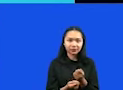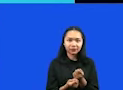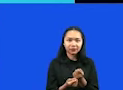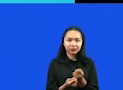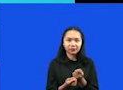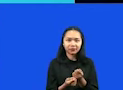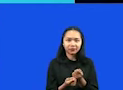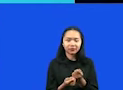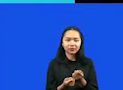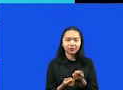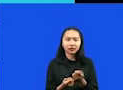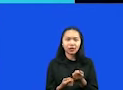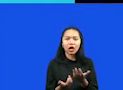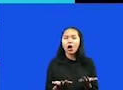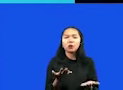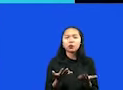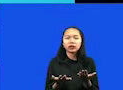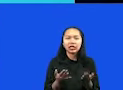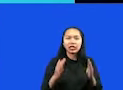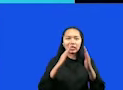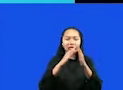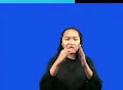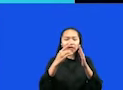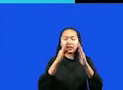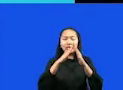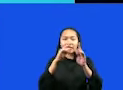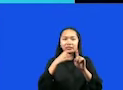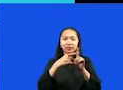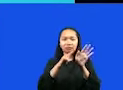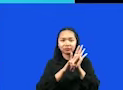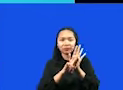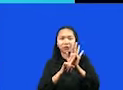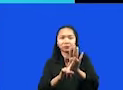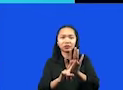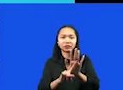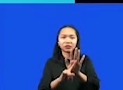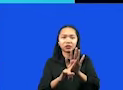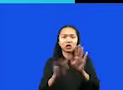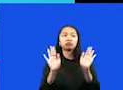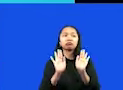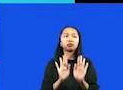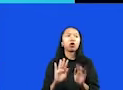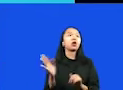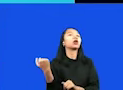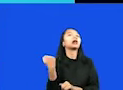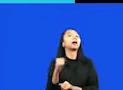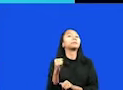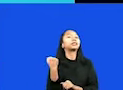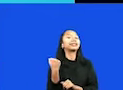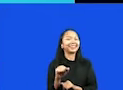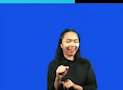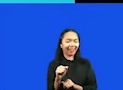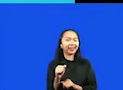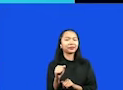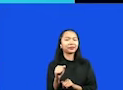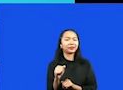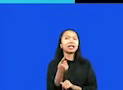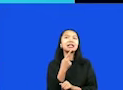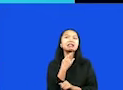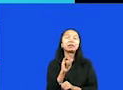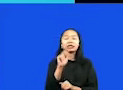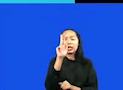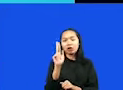betul bahwa tidak cukup gereja tampil covernya yang baik saja ini selaras dengan yang tadi tampaknya juga disampaikan oleh